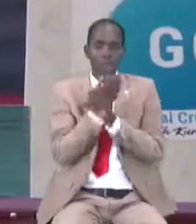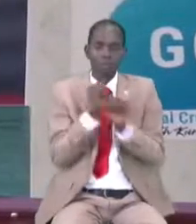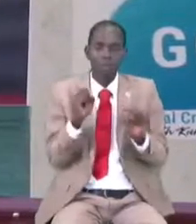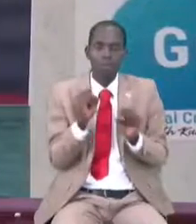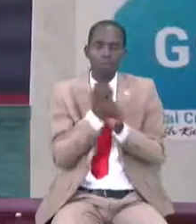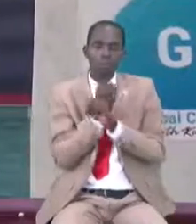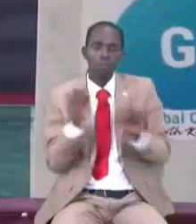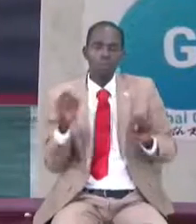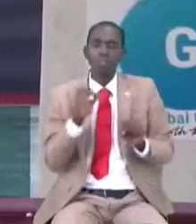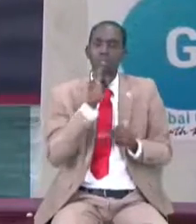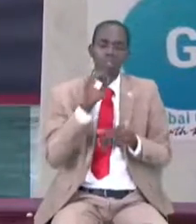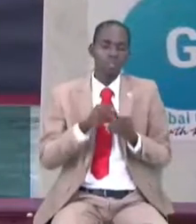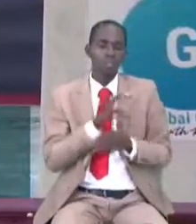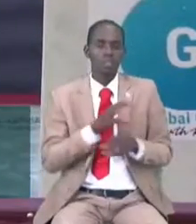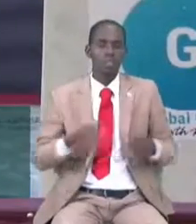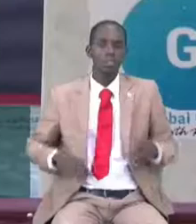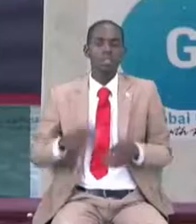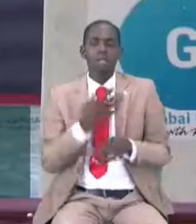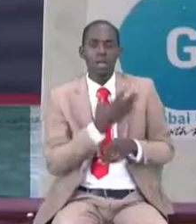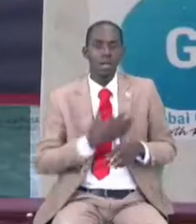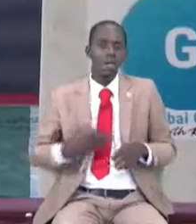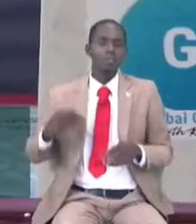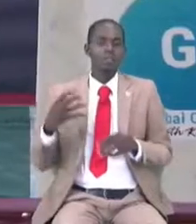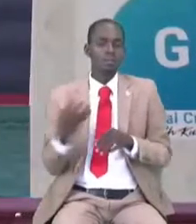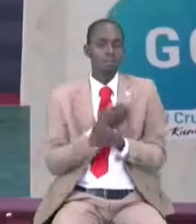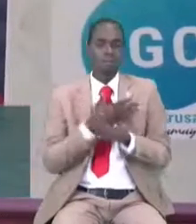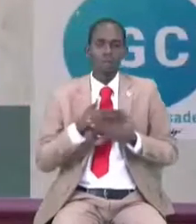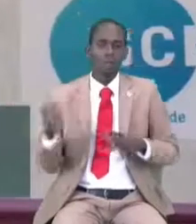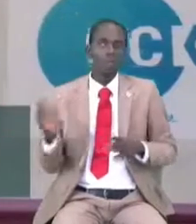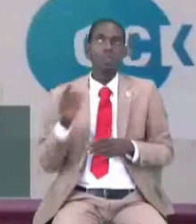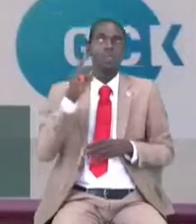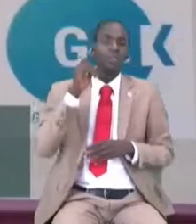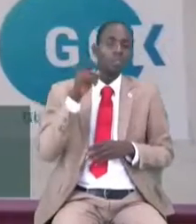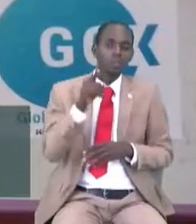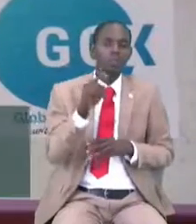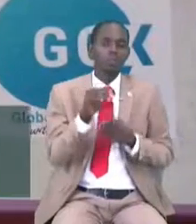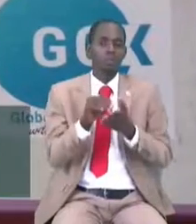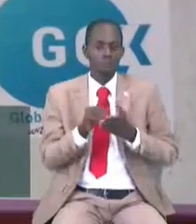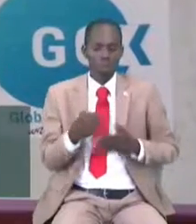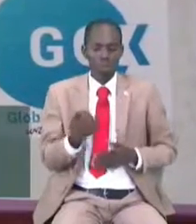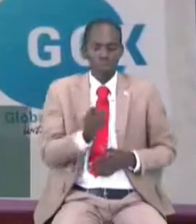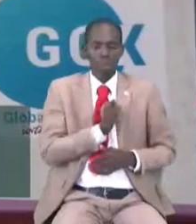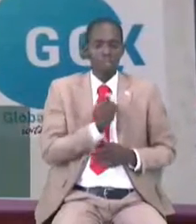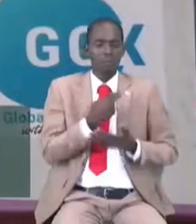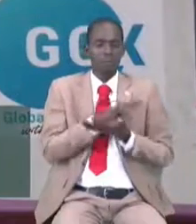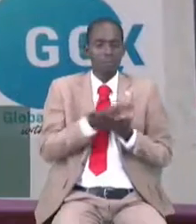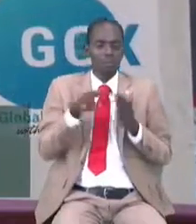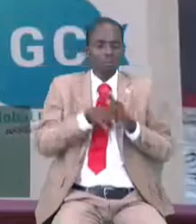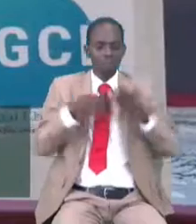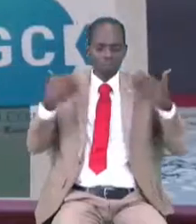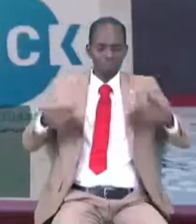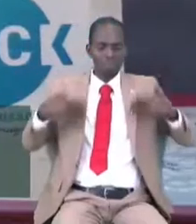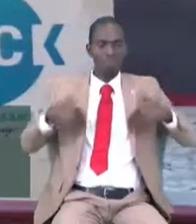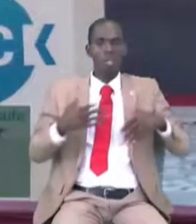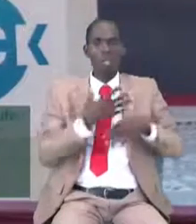sa justice personnelle et il embrasse la justice de Christ. Heureux est cet